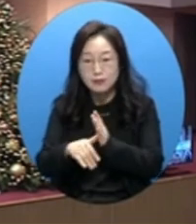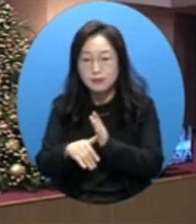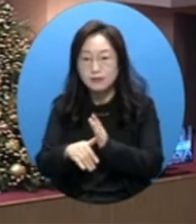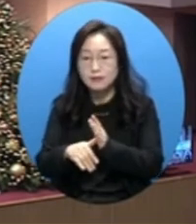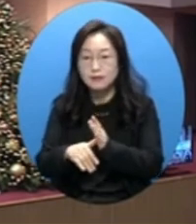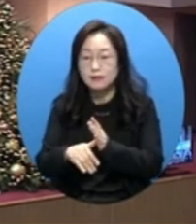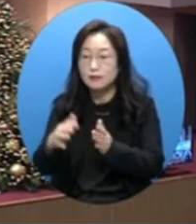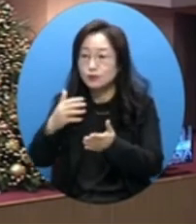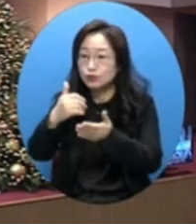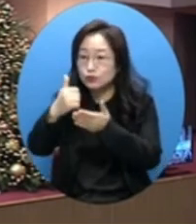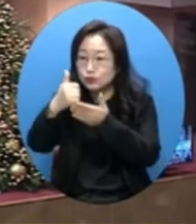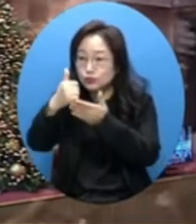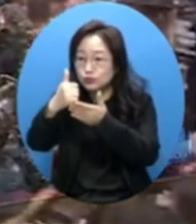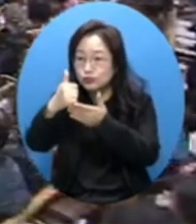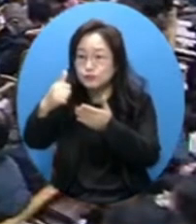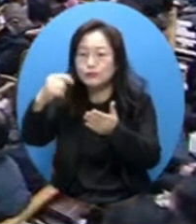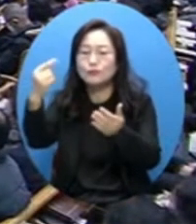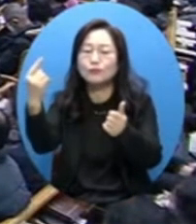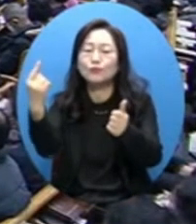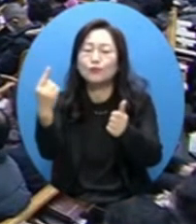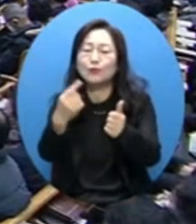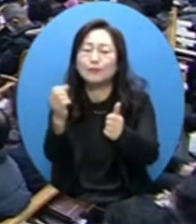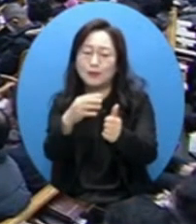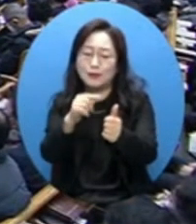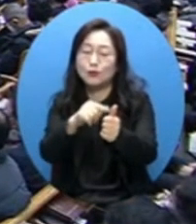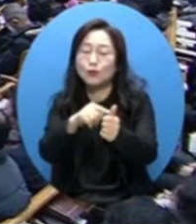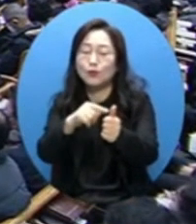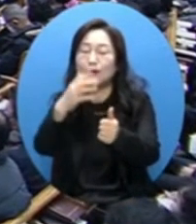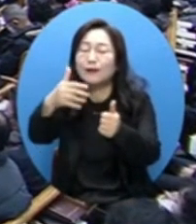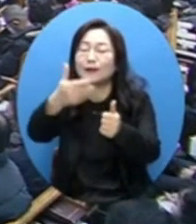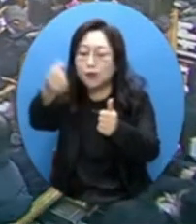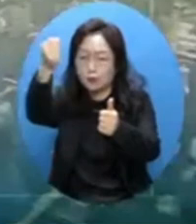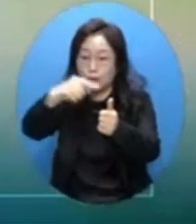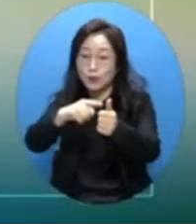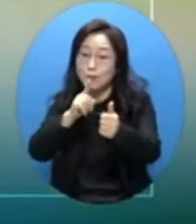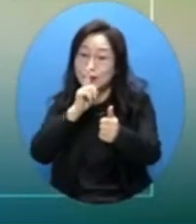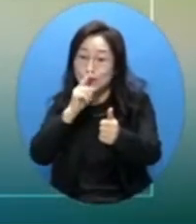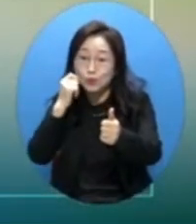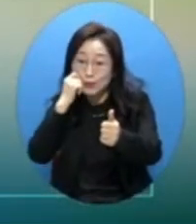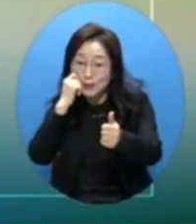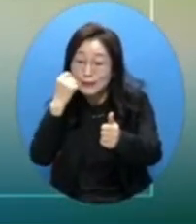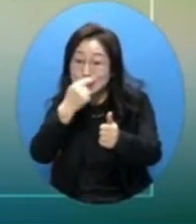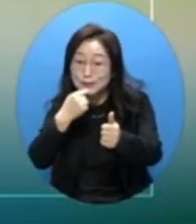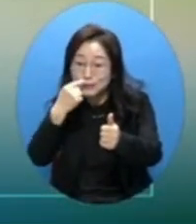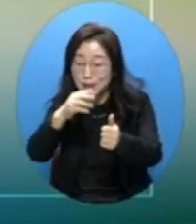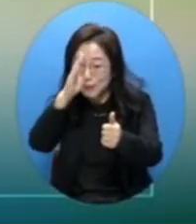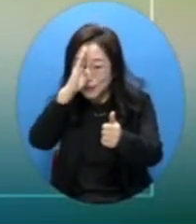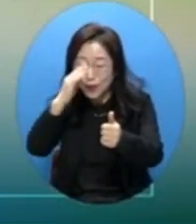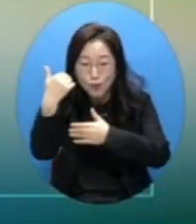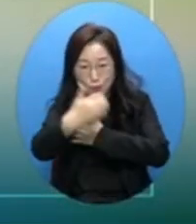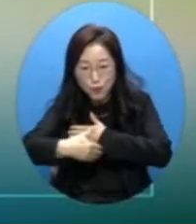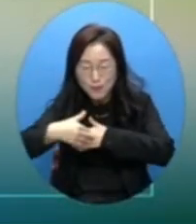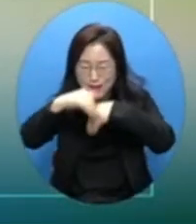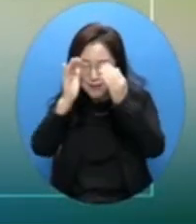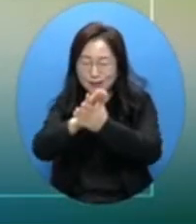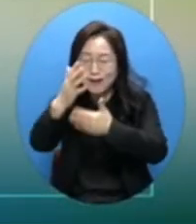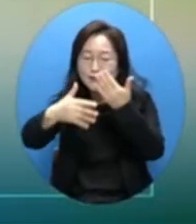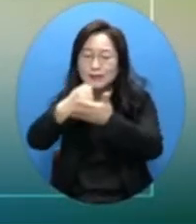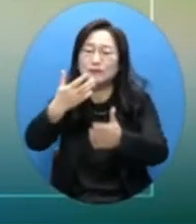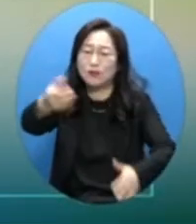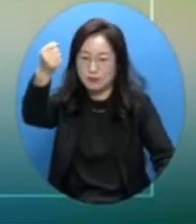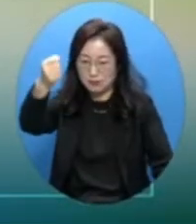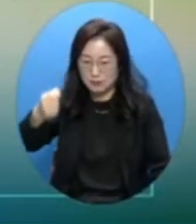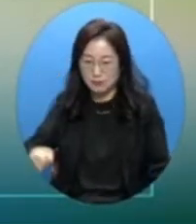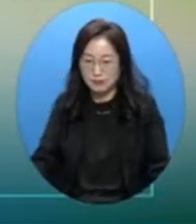주님이 찾아오셨습니다. 너는 내 것이라. 말 못하는 입술도 병든 내 몸도 모두 내 것이라.